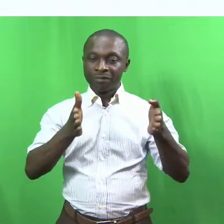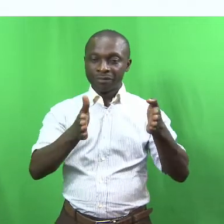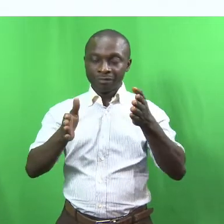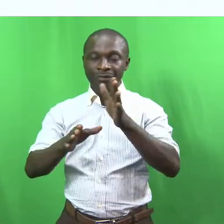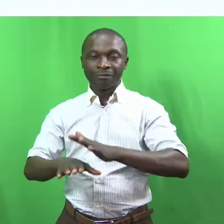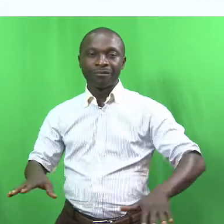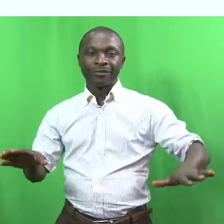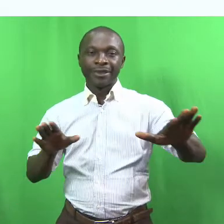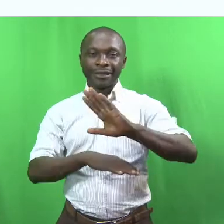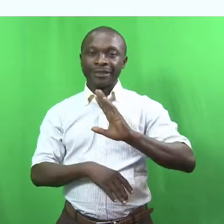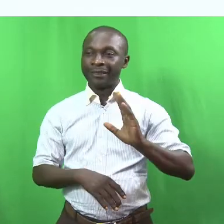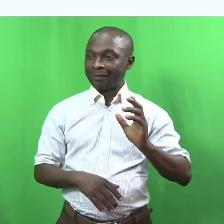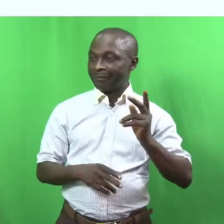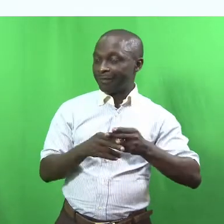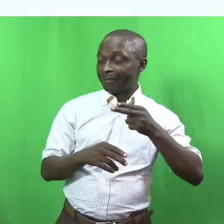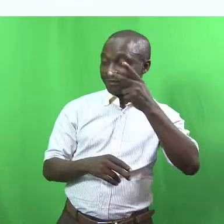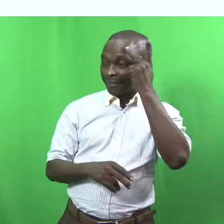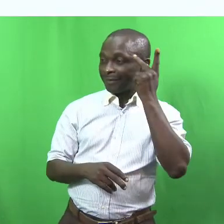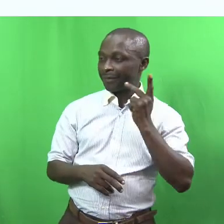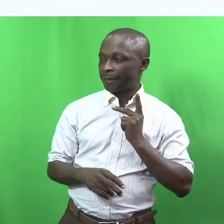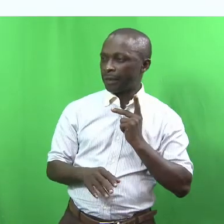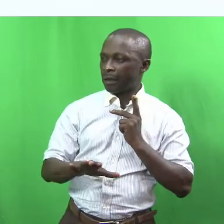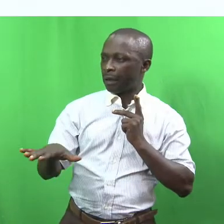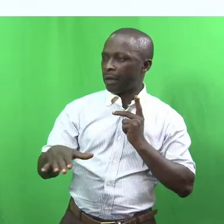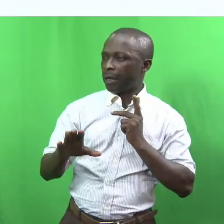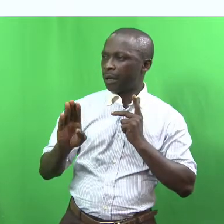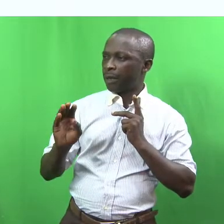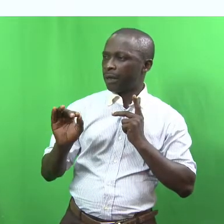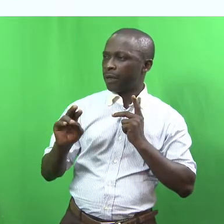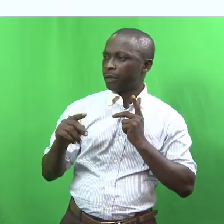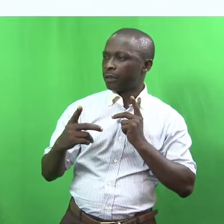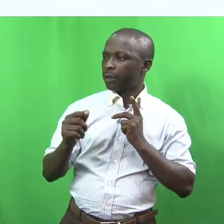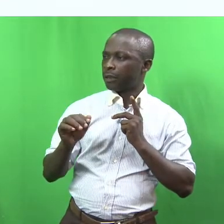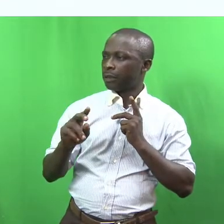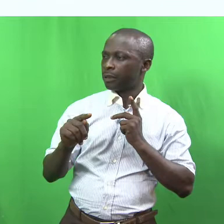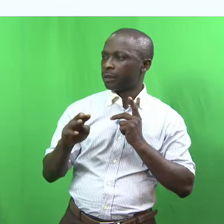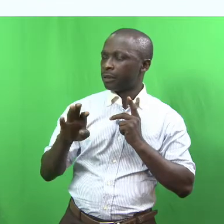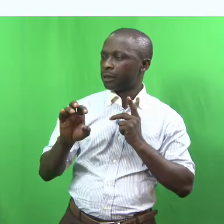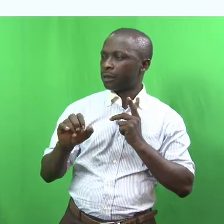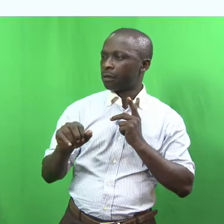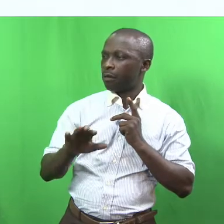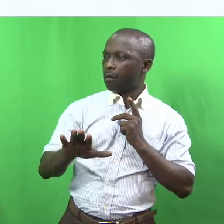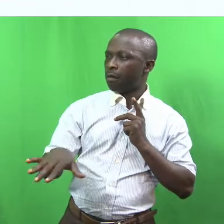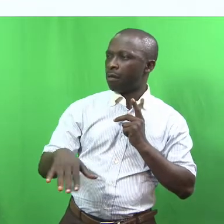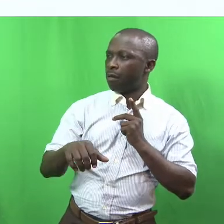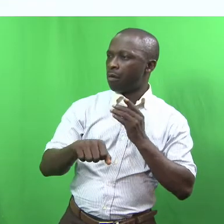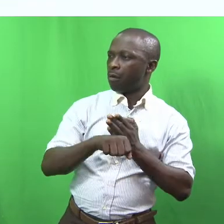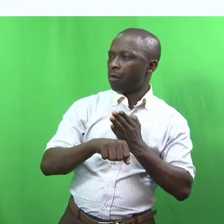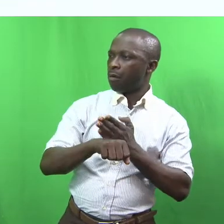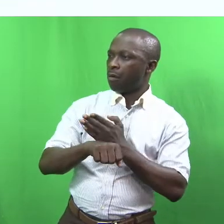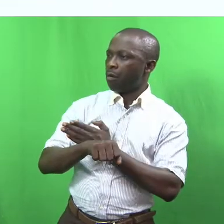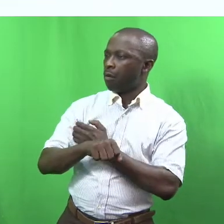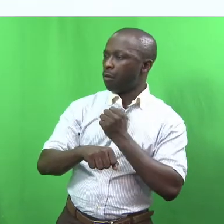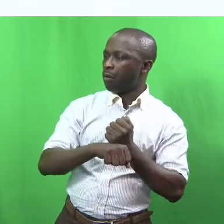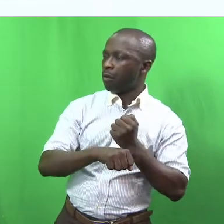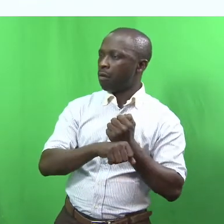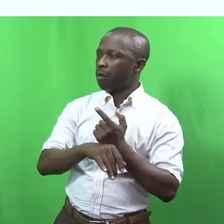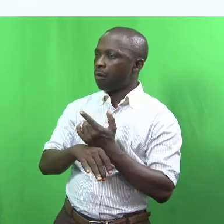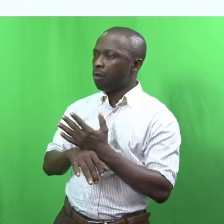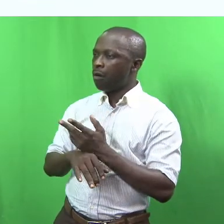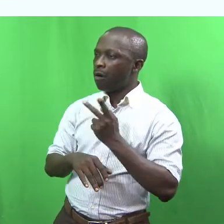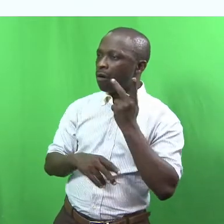s'est rendue en fin de semaine du côté de Banganté dans le département du Ndé pour toucher du doigt l'état d'avancement des travaux routiers. Liliane